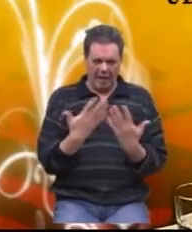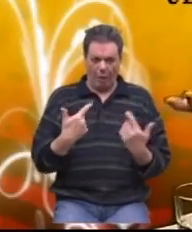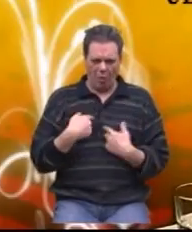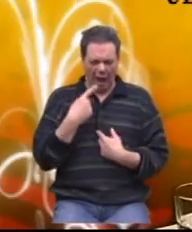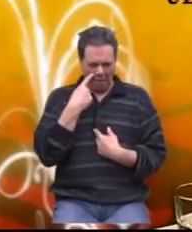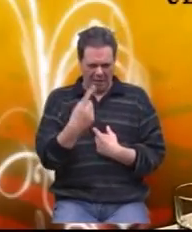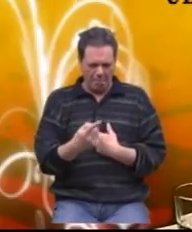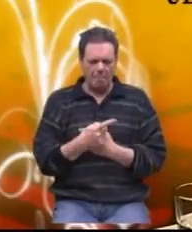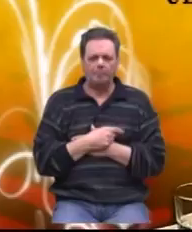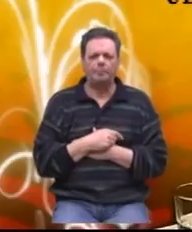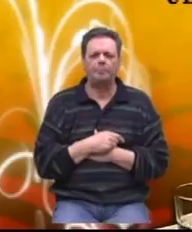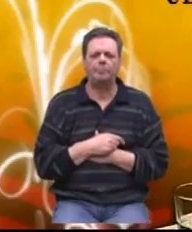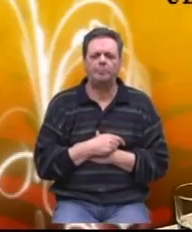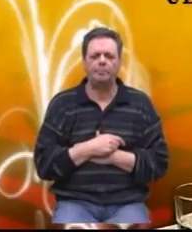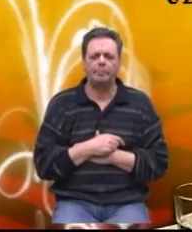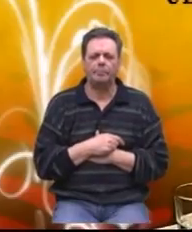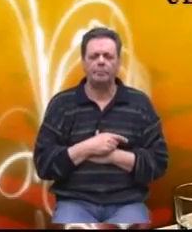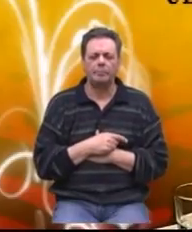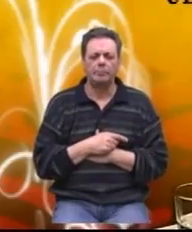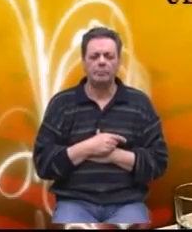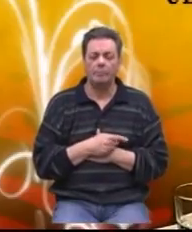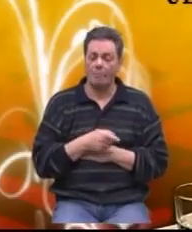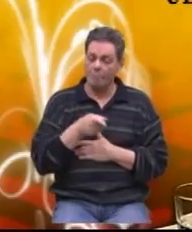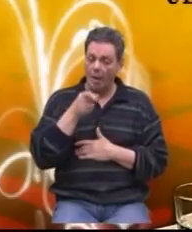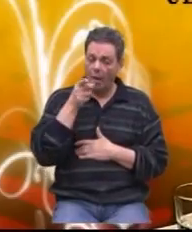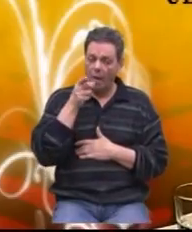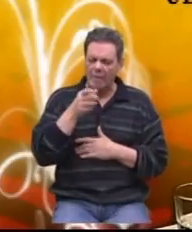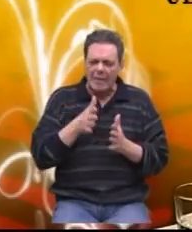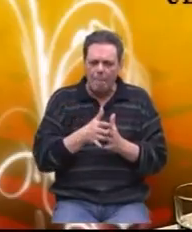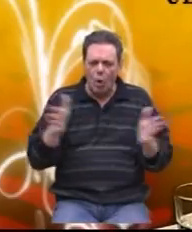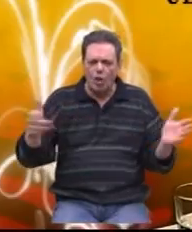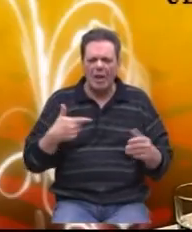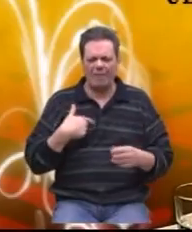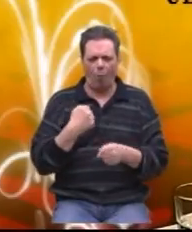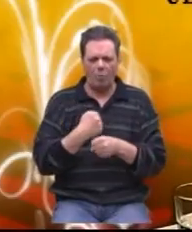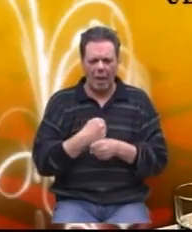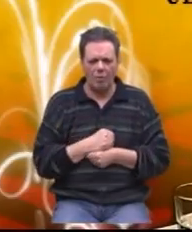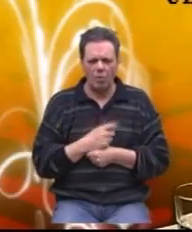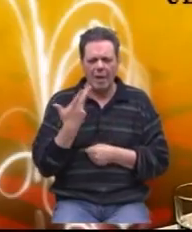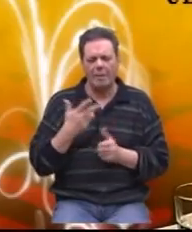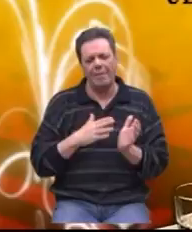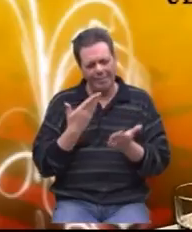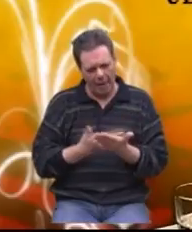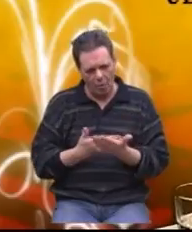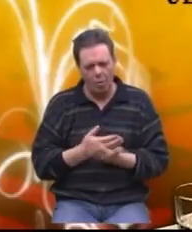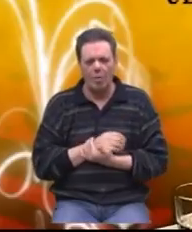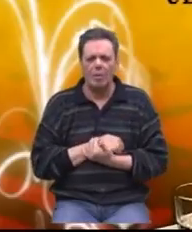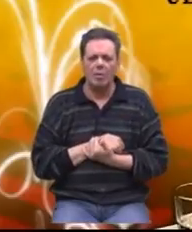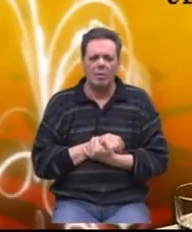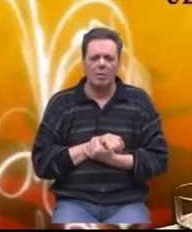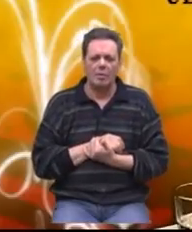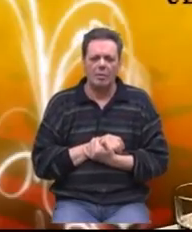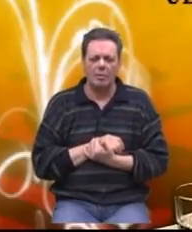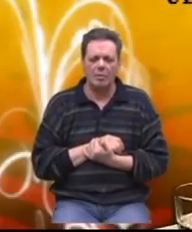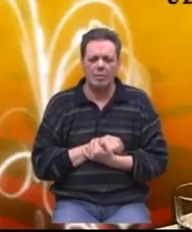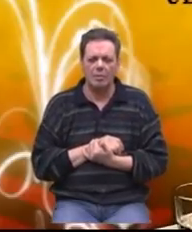kao što smo samo ljudi, jel tako? Da ste vi proširili svoju djelatnost na način,